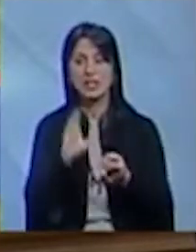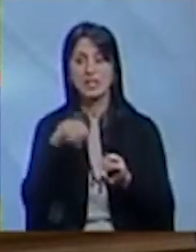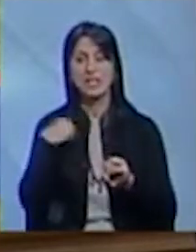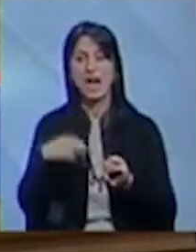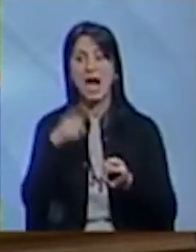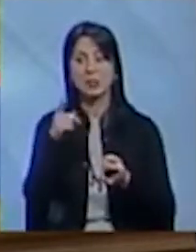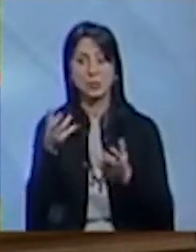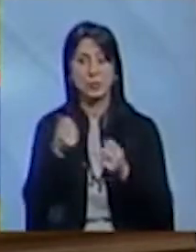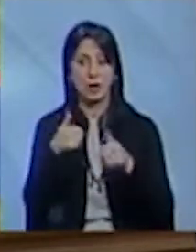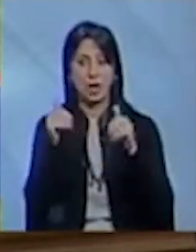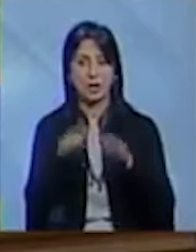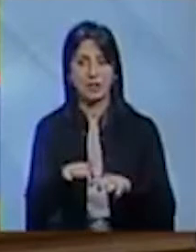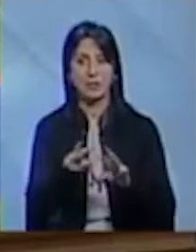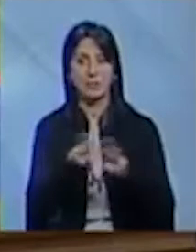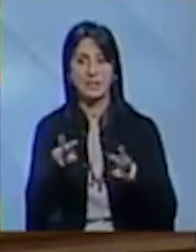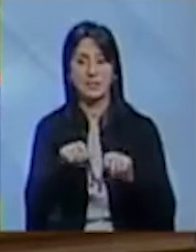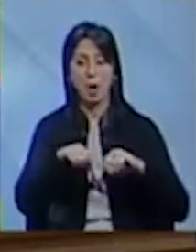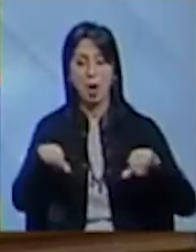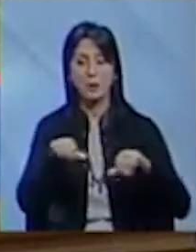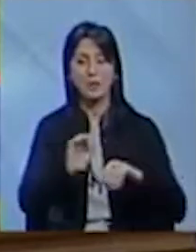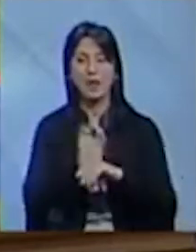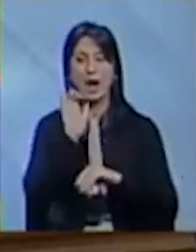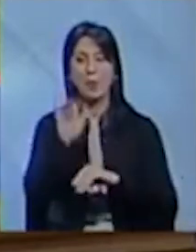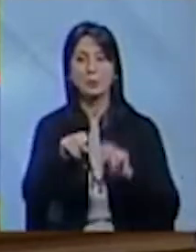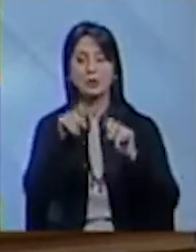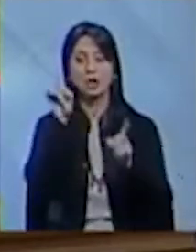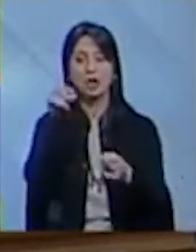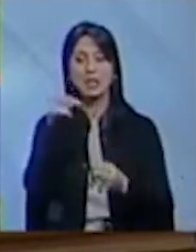სტრასბურგმა მიიღო გადაწყვეტილება, მინისტრთა კომიტეტმა გამოაგზავნა შესაბამისი